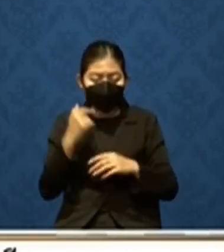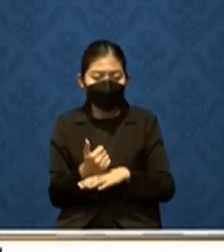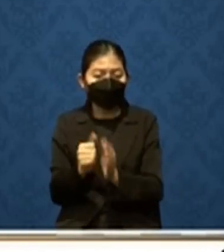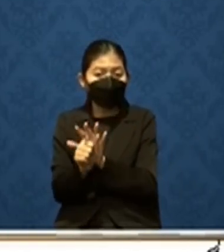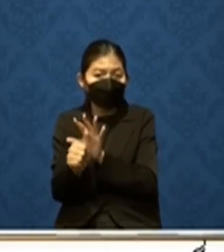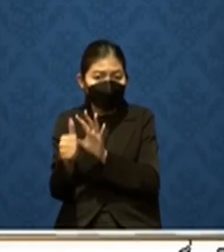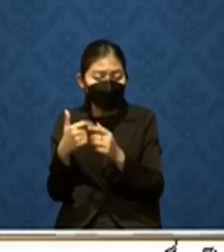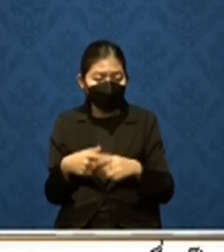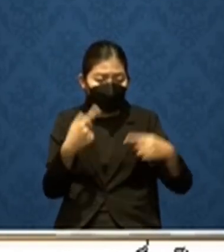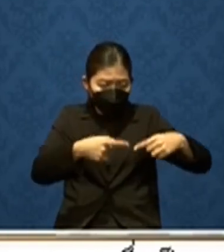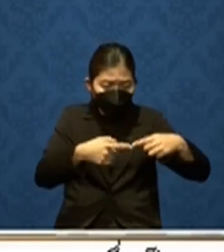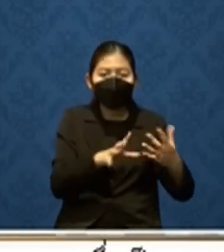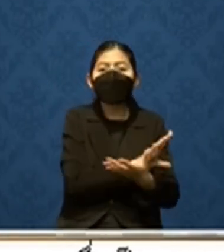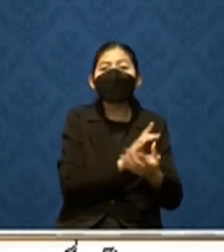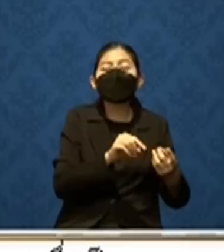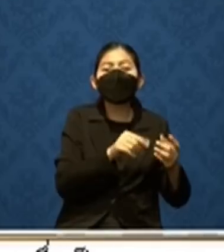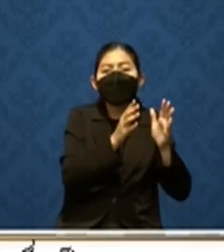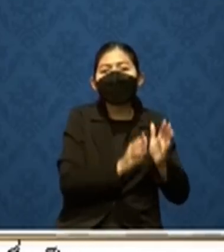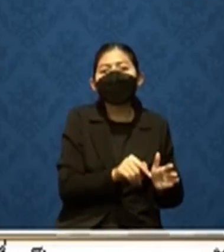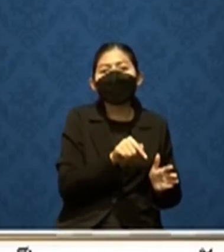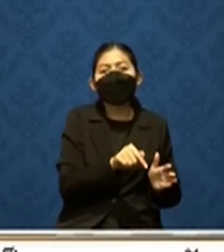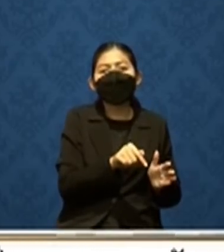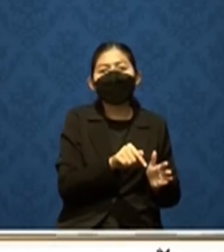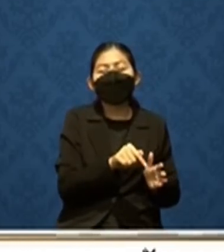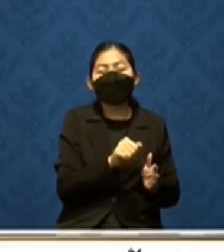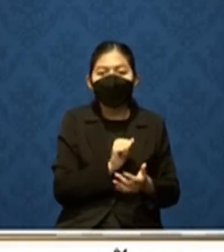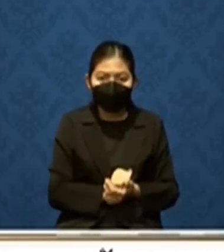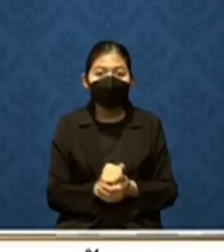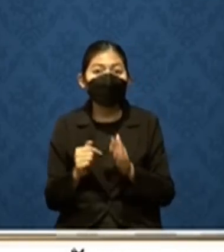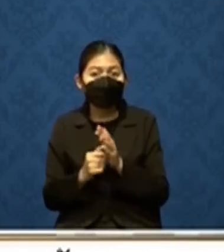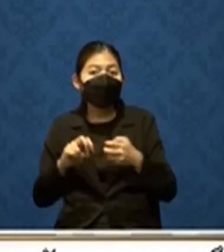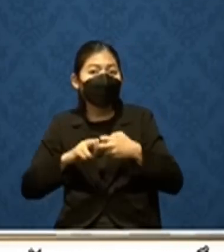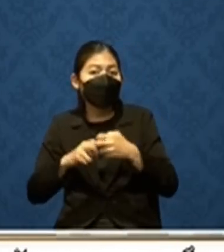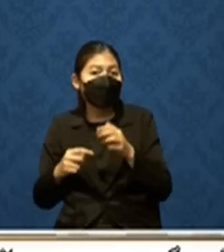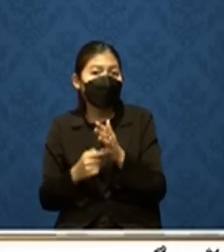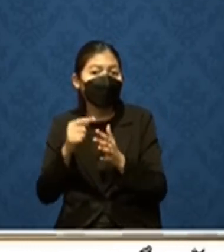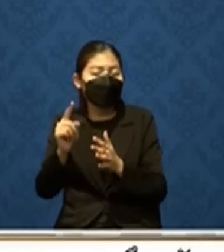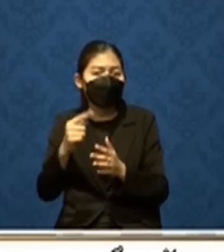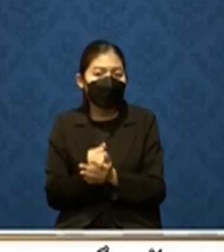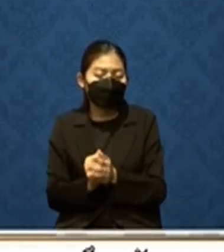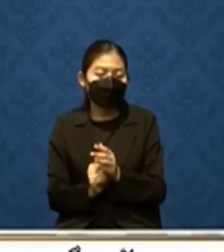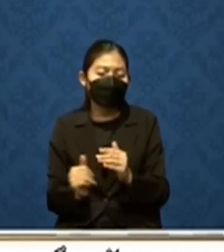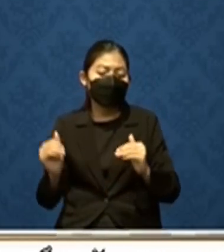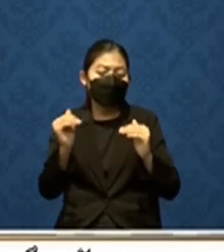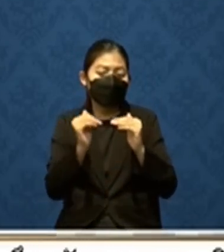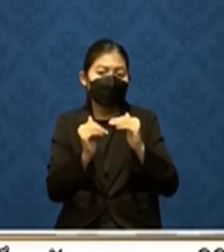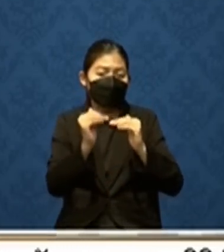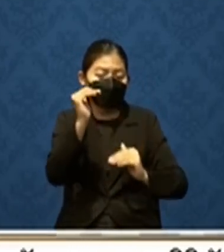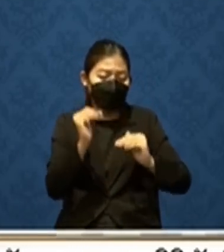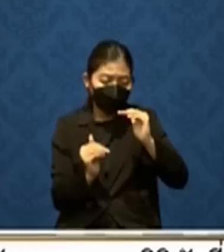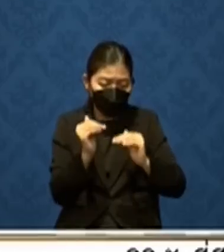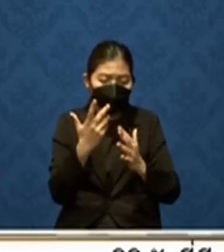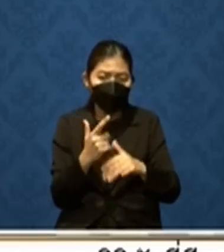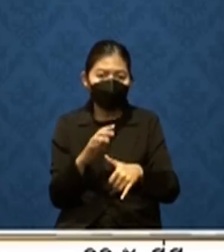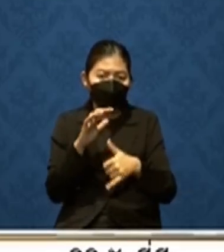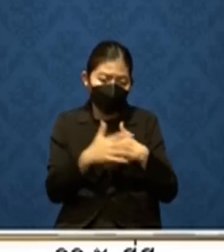ชนแต่สิ่งที่เกิดขึ้นมีการริดรอนสิทธิเสรีภาพจับกุมคุมขังที่น้อง